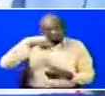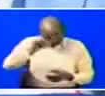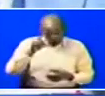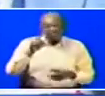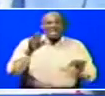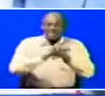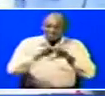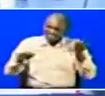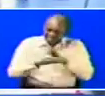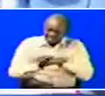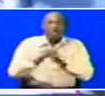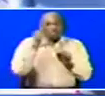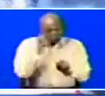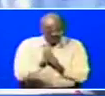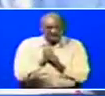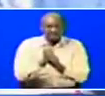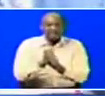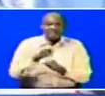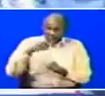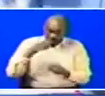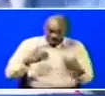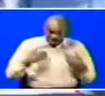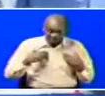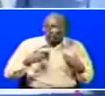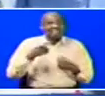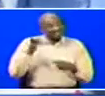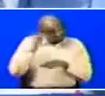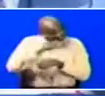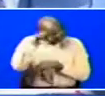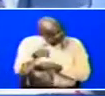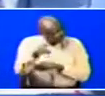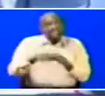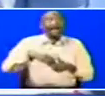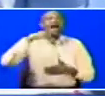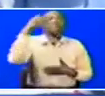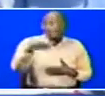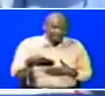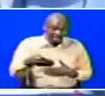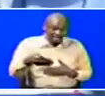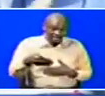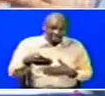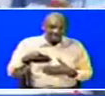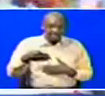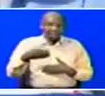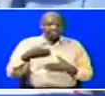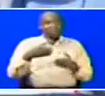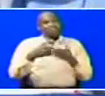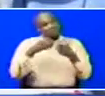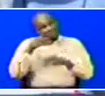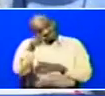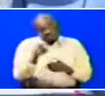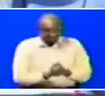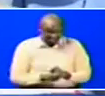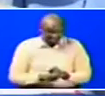done everything possible to ensure that day and even the day after and before we even come to